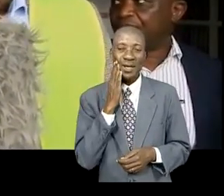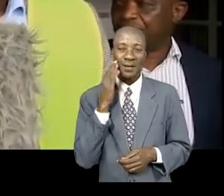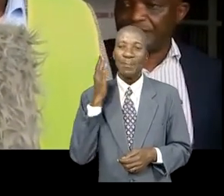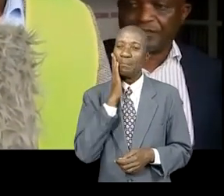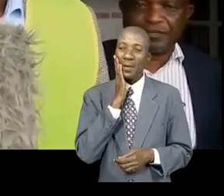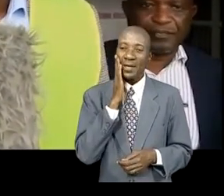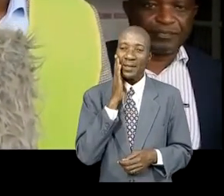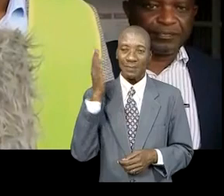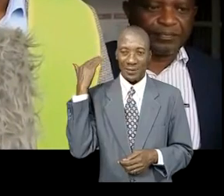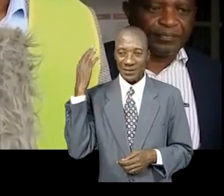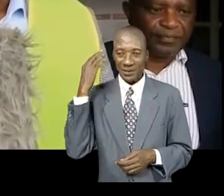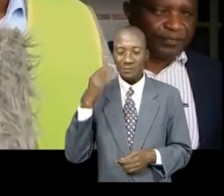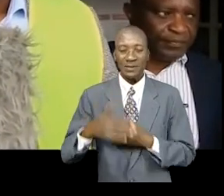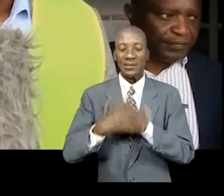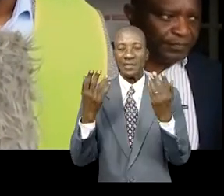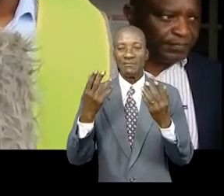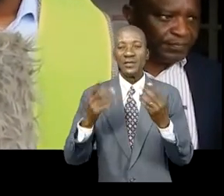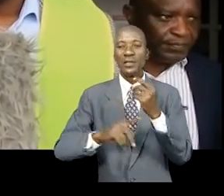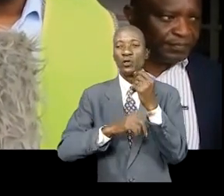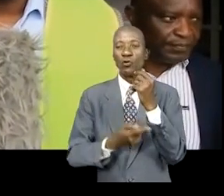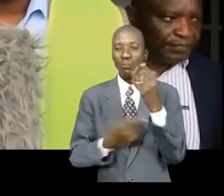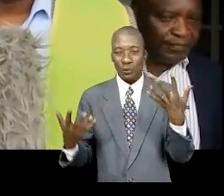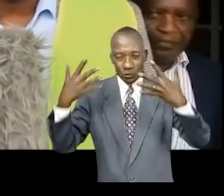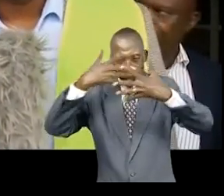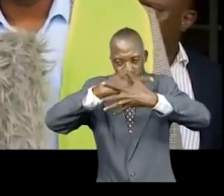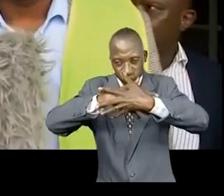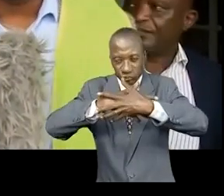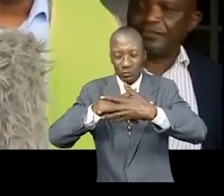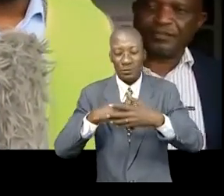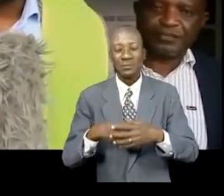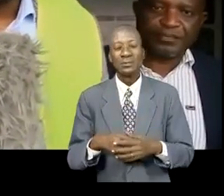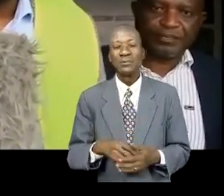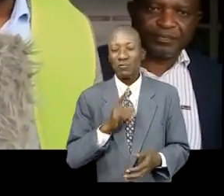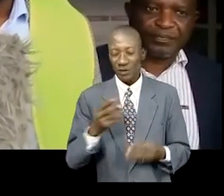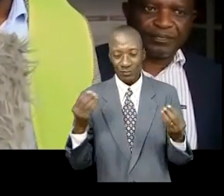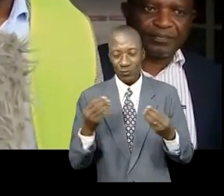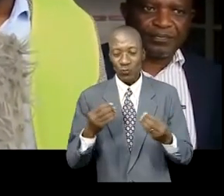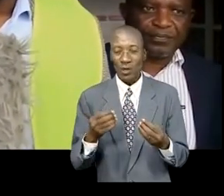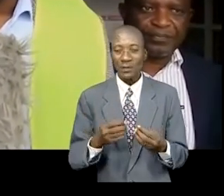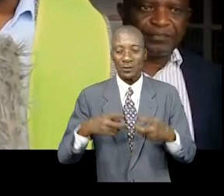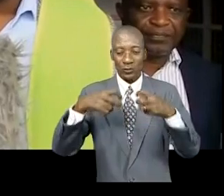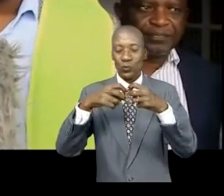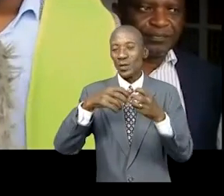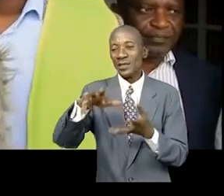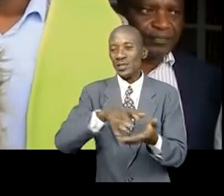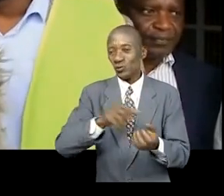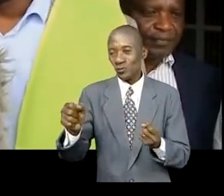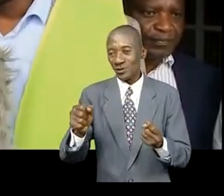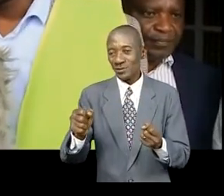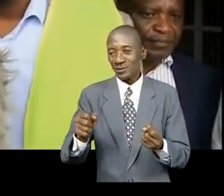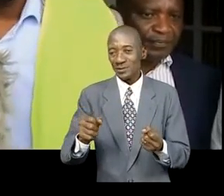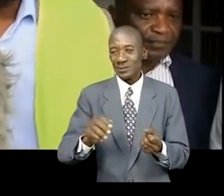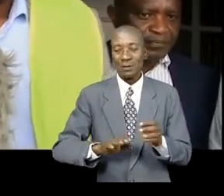en partie, en tout cas une grosse partie. Et grâce aux efforts de